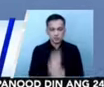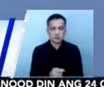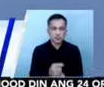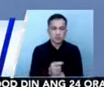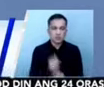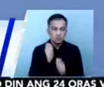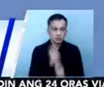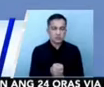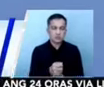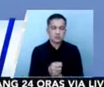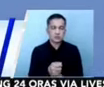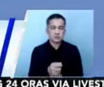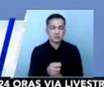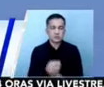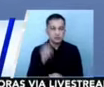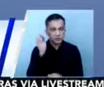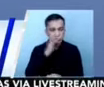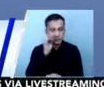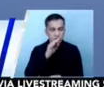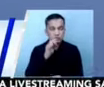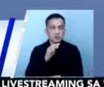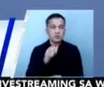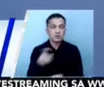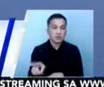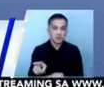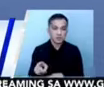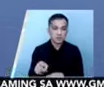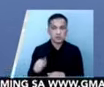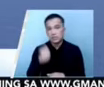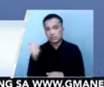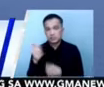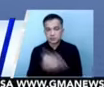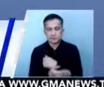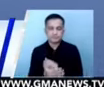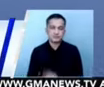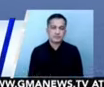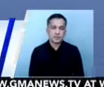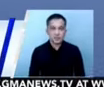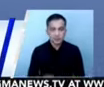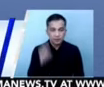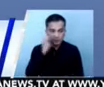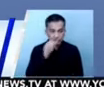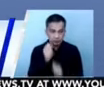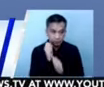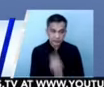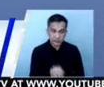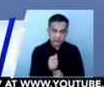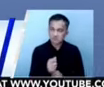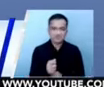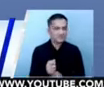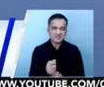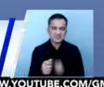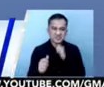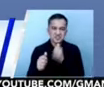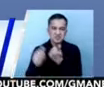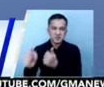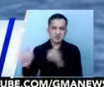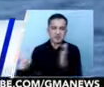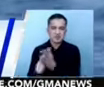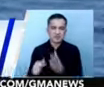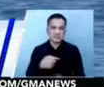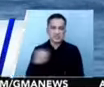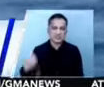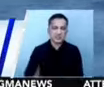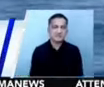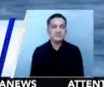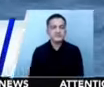mangingisda ng Pilipinas at iba pang mga bansa. Ang mga Pilipinong mangingisda hindi raw susunod sa fishing ban ng China, pero may